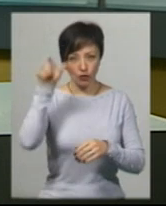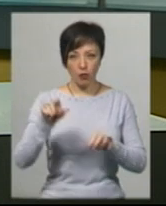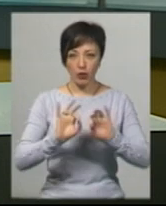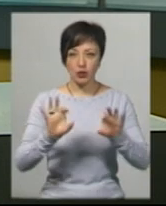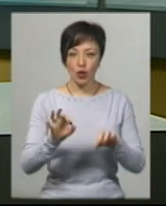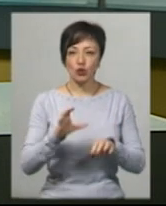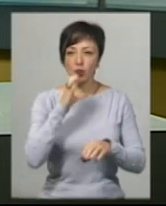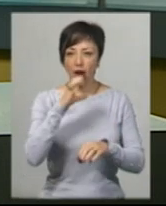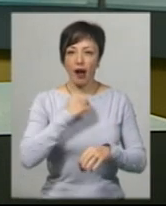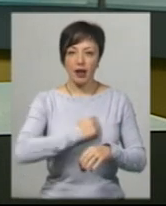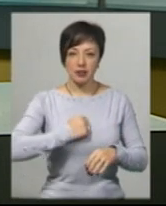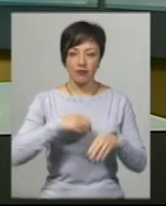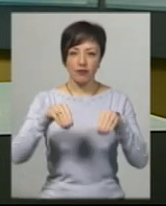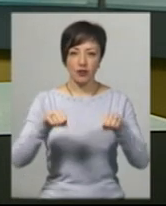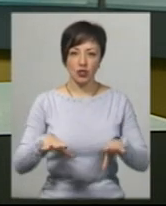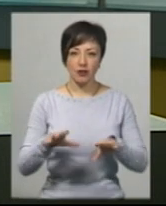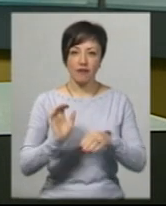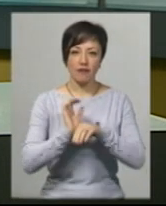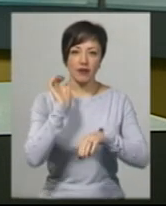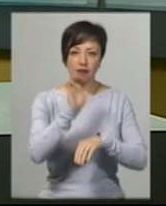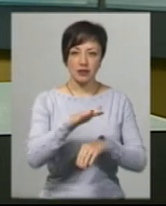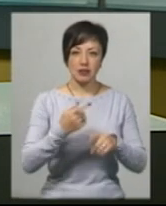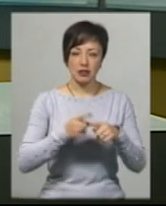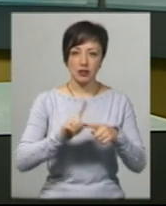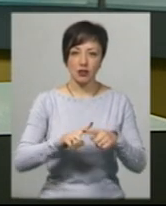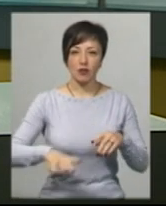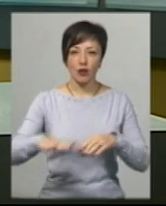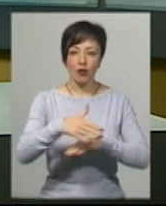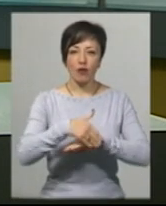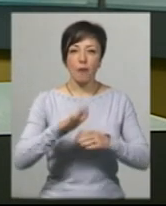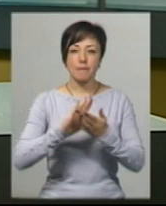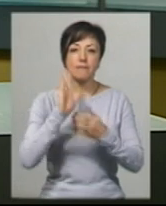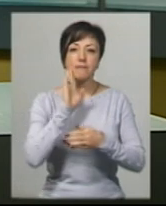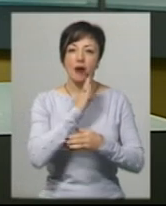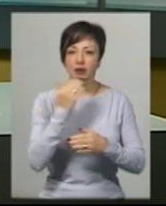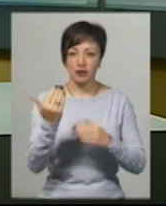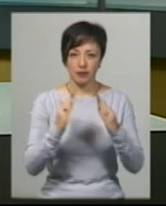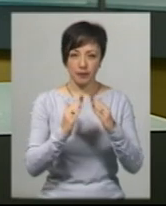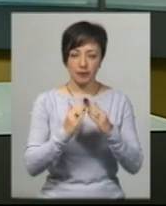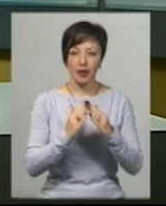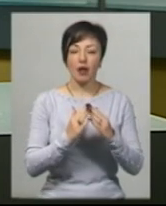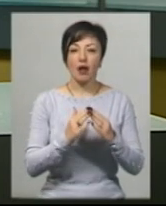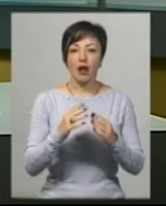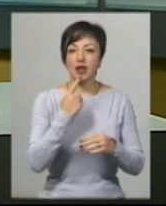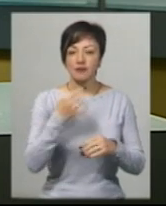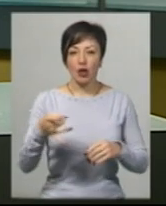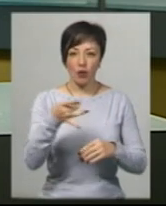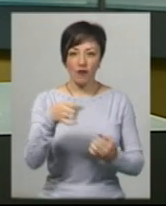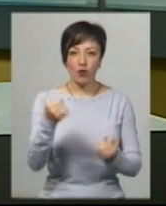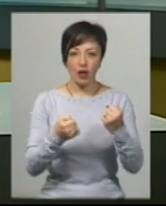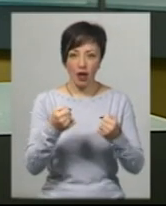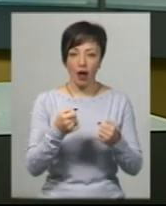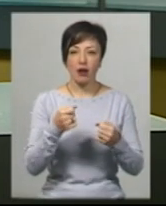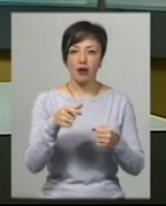собака агресивний, тому він вирішив вивезти пса з об'їздця матері, що у Кузьмені Красилівського району. Водія та його легкову машину